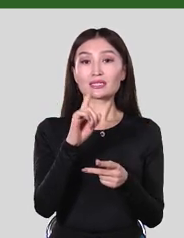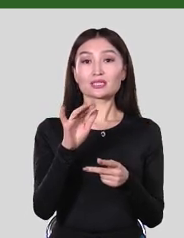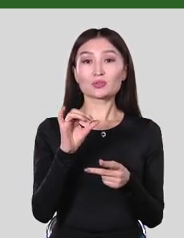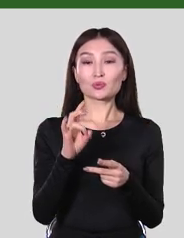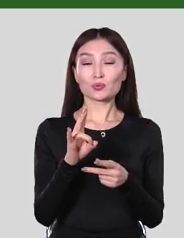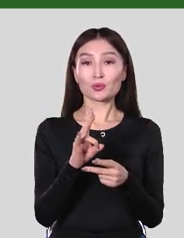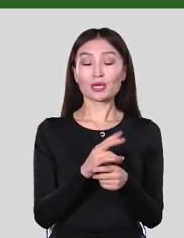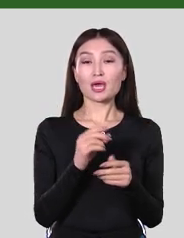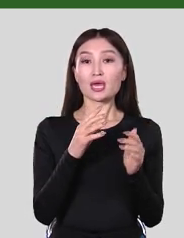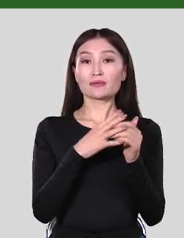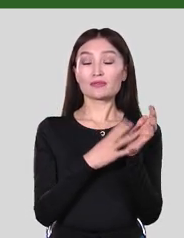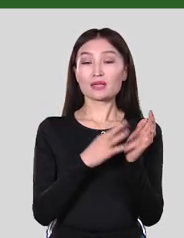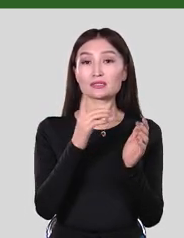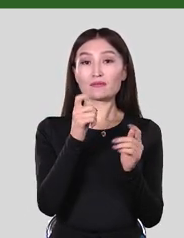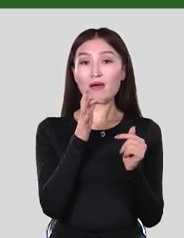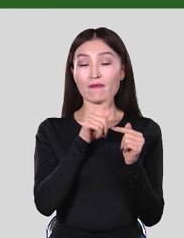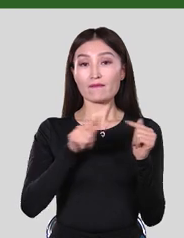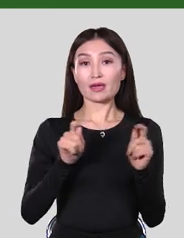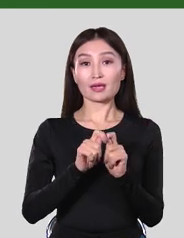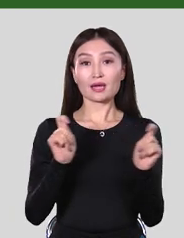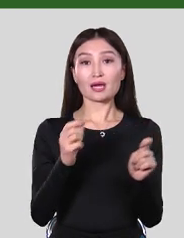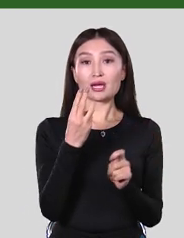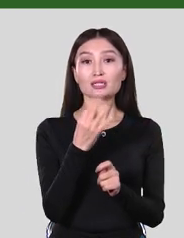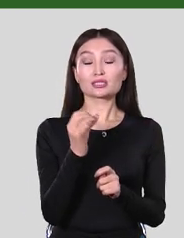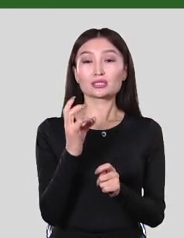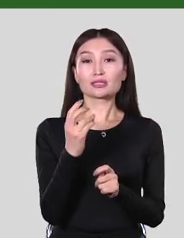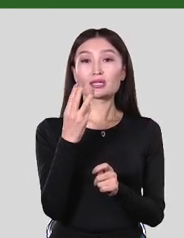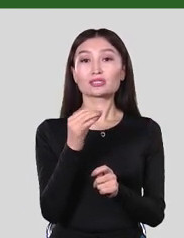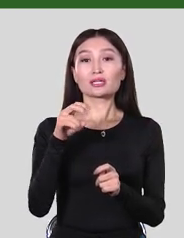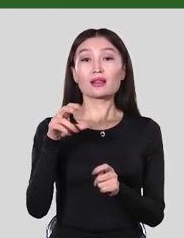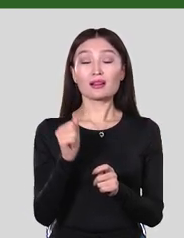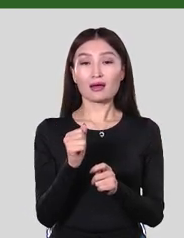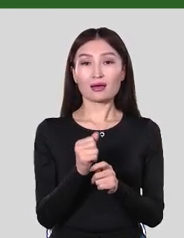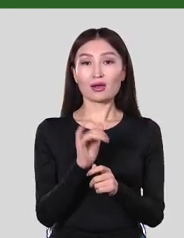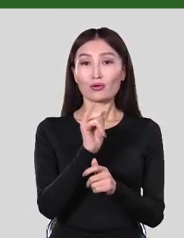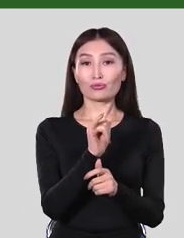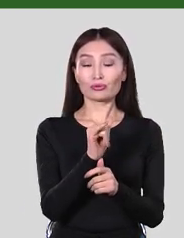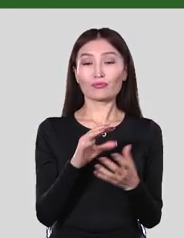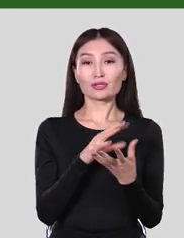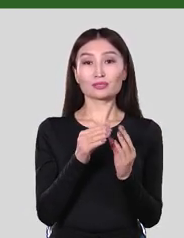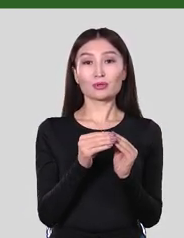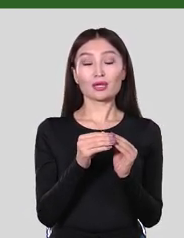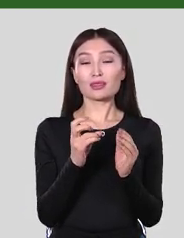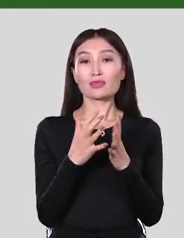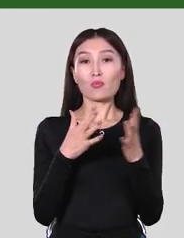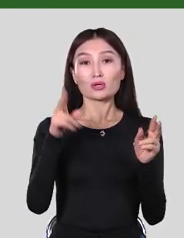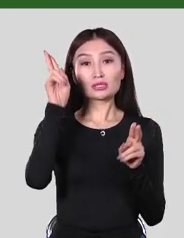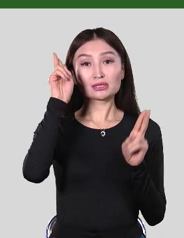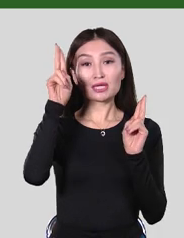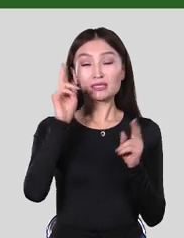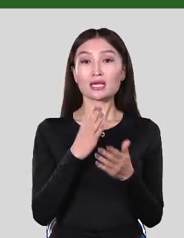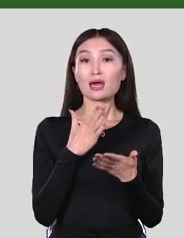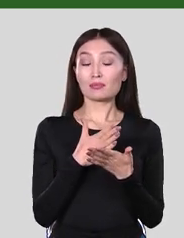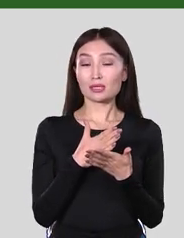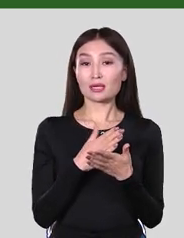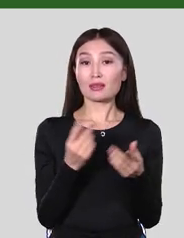в Андах в XIX веке. Шиншилла невелика, по размерам не больше зайца, но